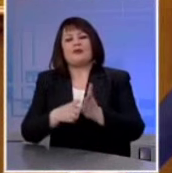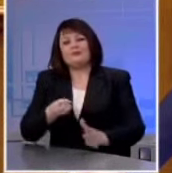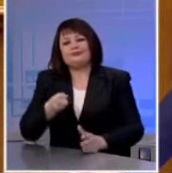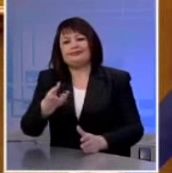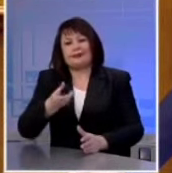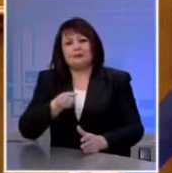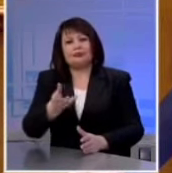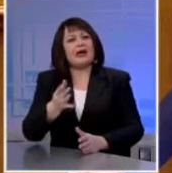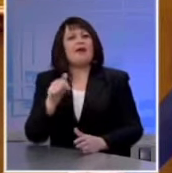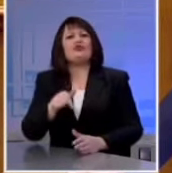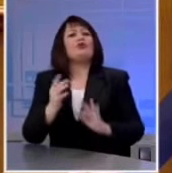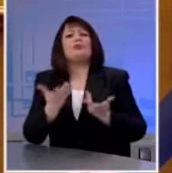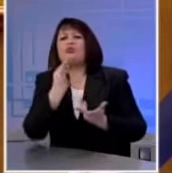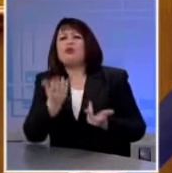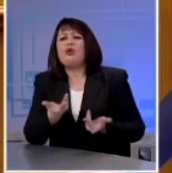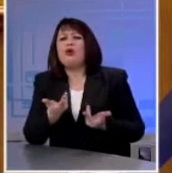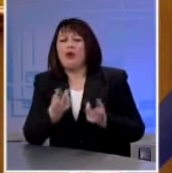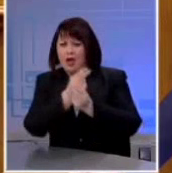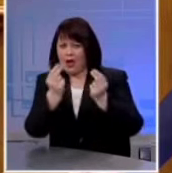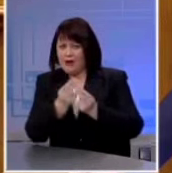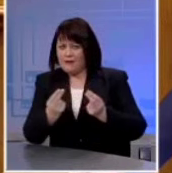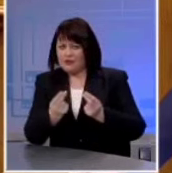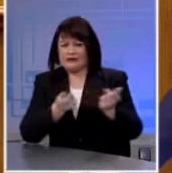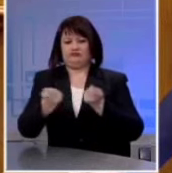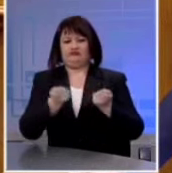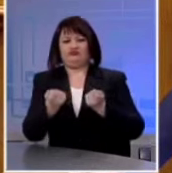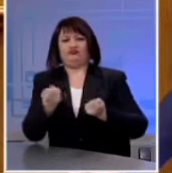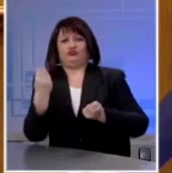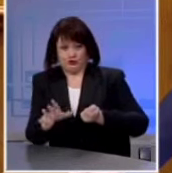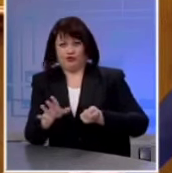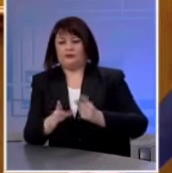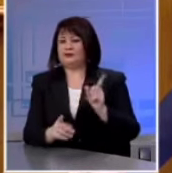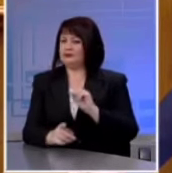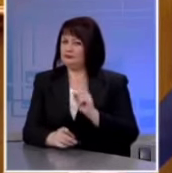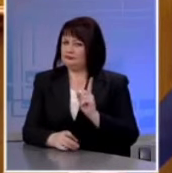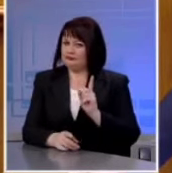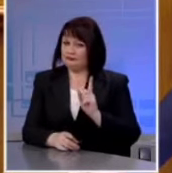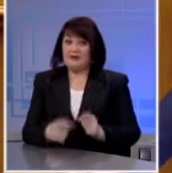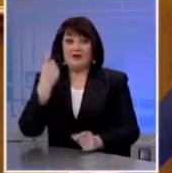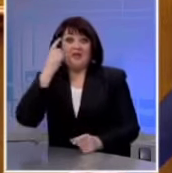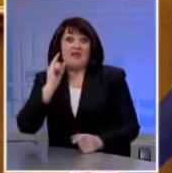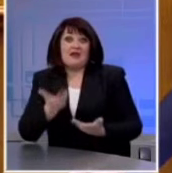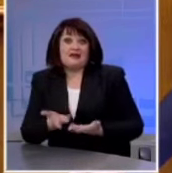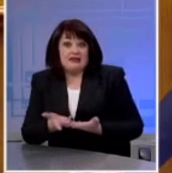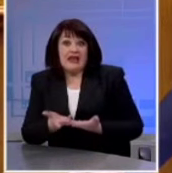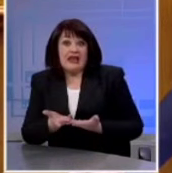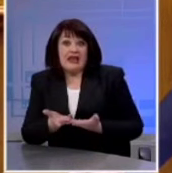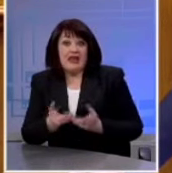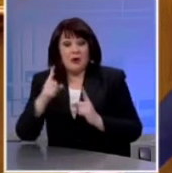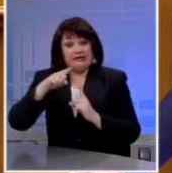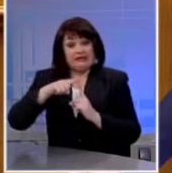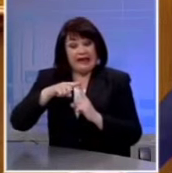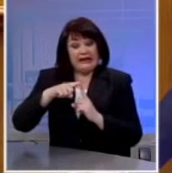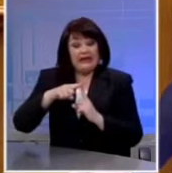είναι αποτελέσματα της διαχειριστικής ανικανότητας, της άγνοιας ή της νομοτεχνικής